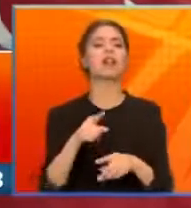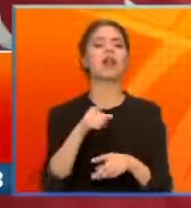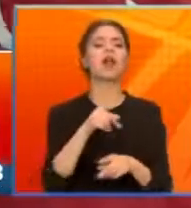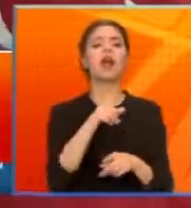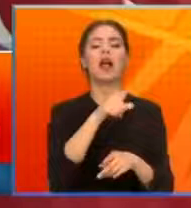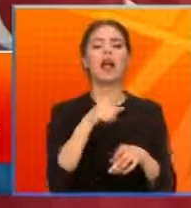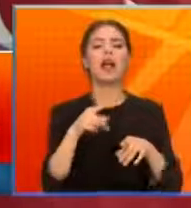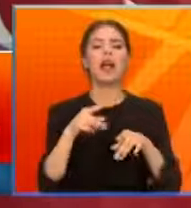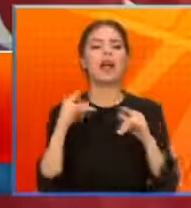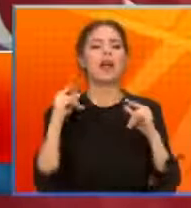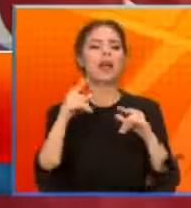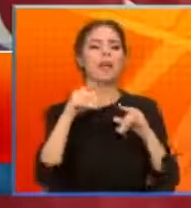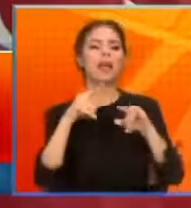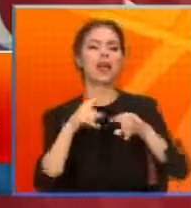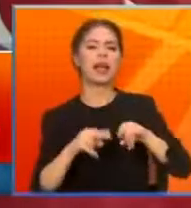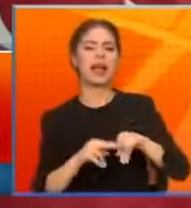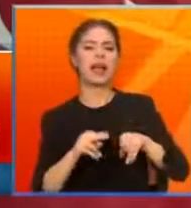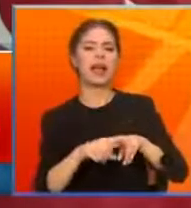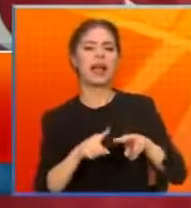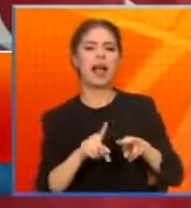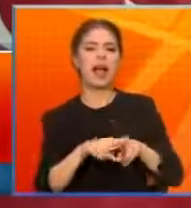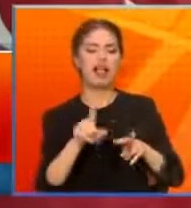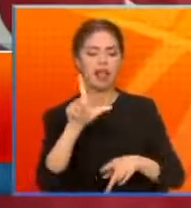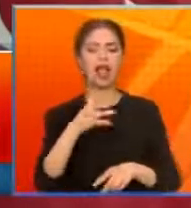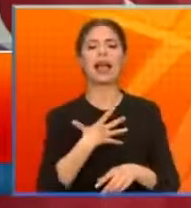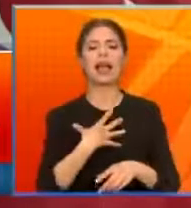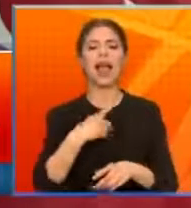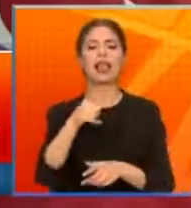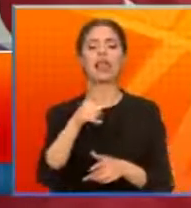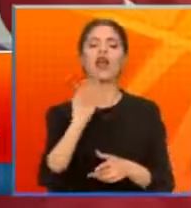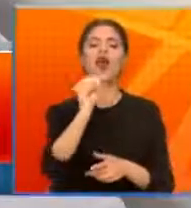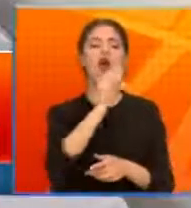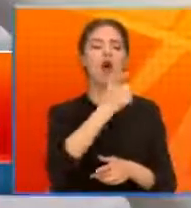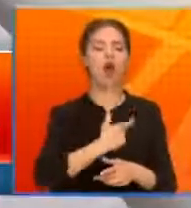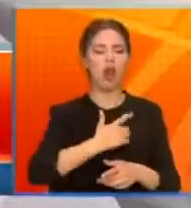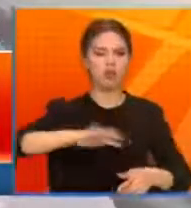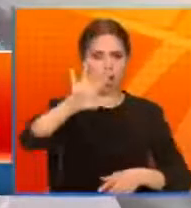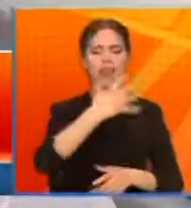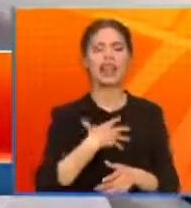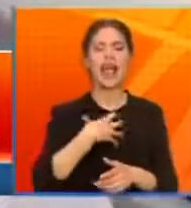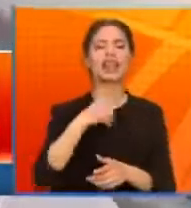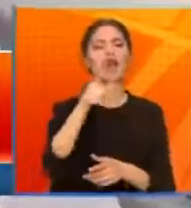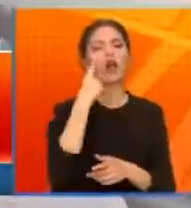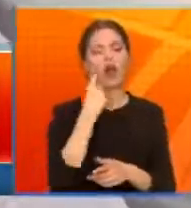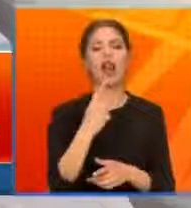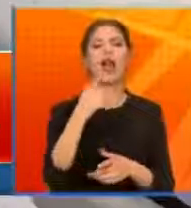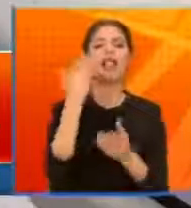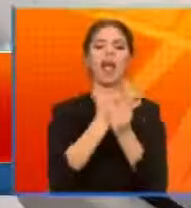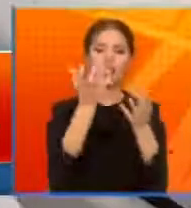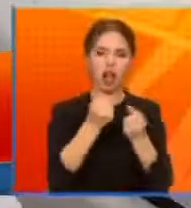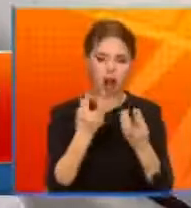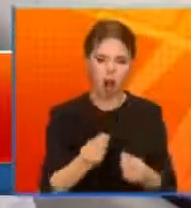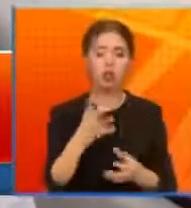kanallardan öğrencilerimizin kendi derslerini alabilme imkanı söz konusu olacak. Kalabalık yerlerde bulunacak mısın hiç?